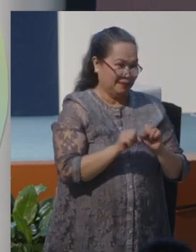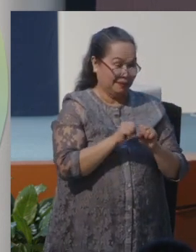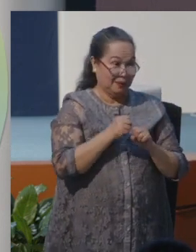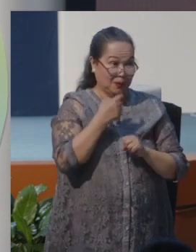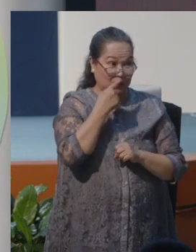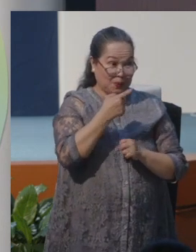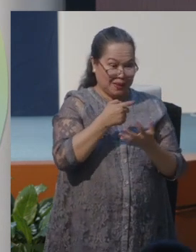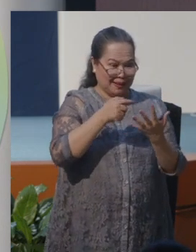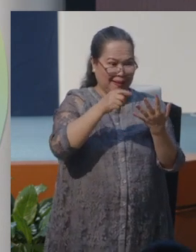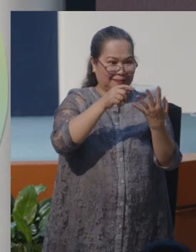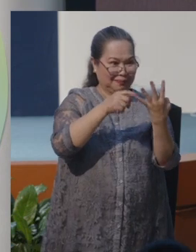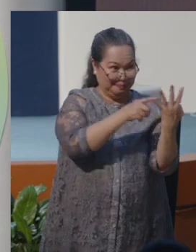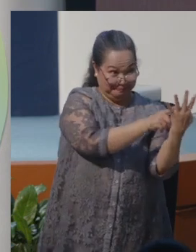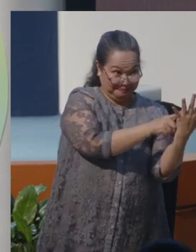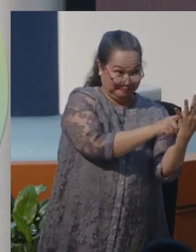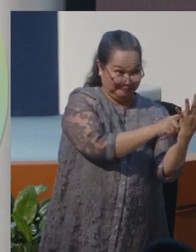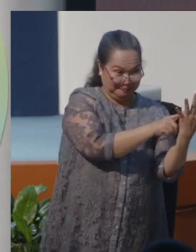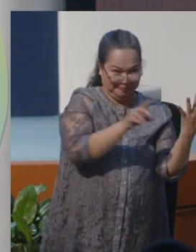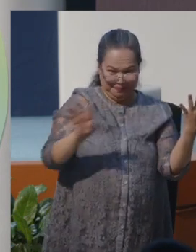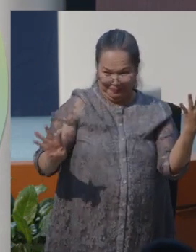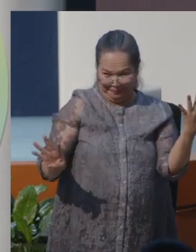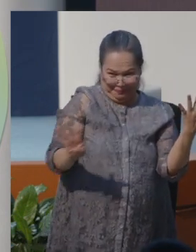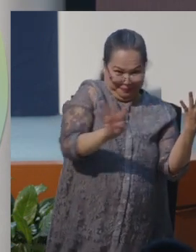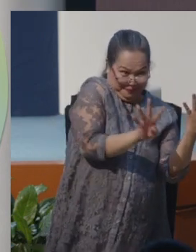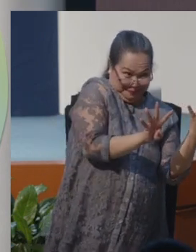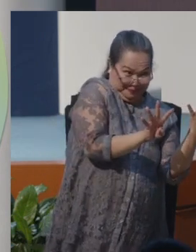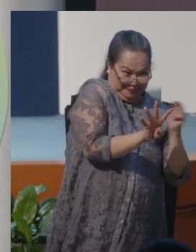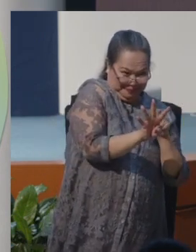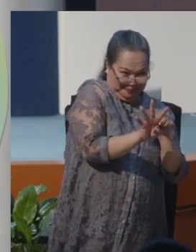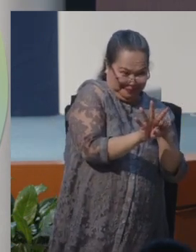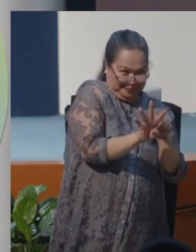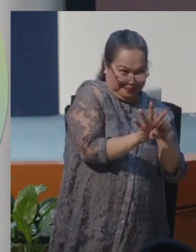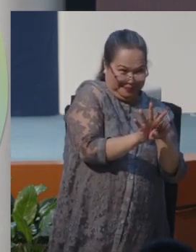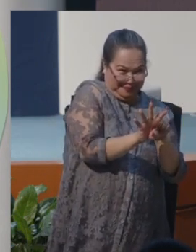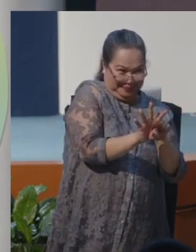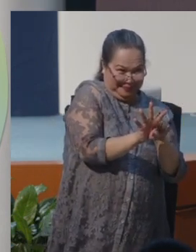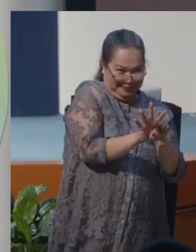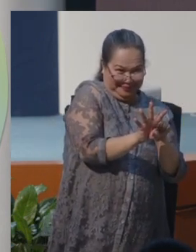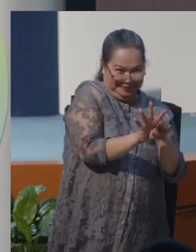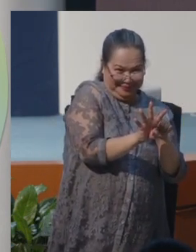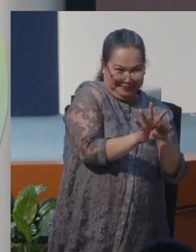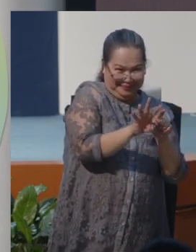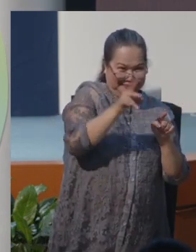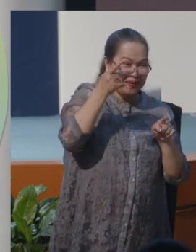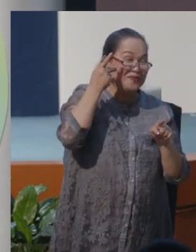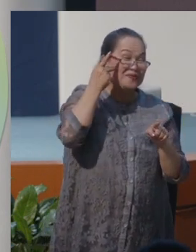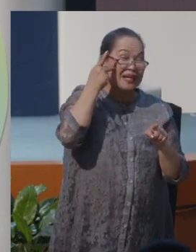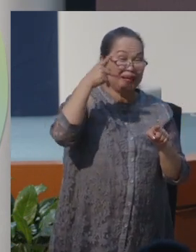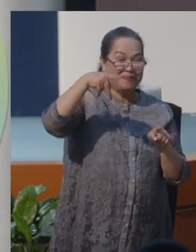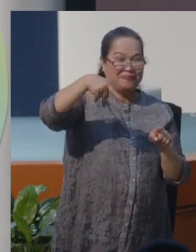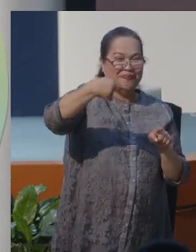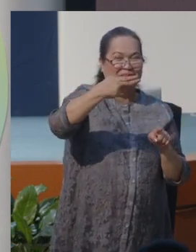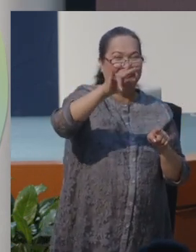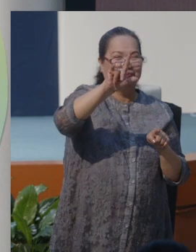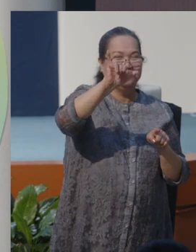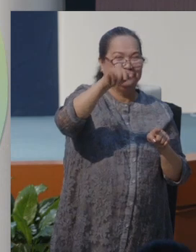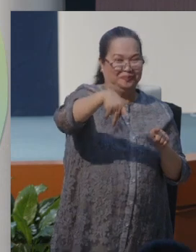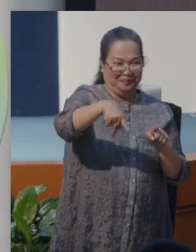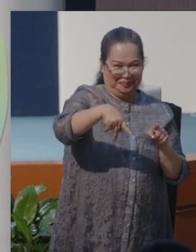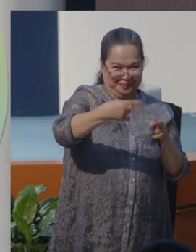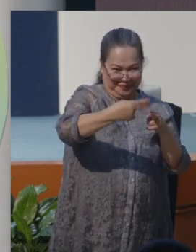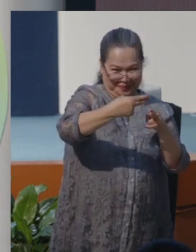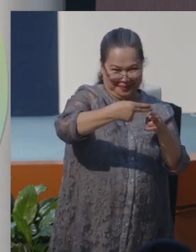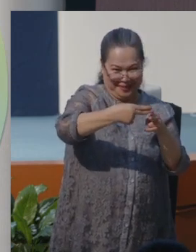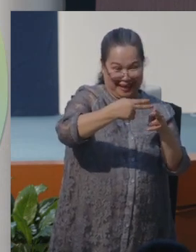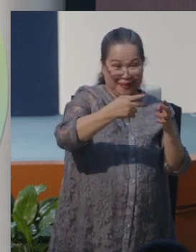Philip. Hindi yung aming corgi ha. Meron kaming corgi na aso na ang pangalan Philip. Sikat na yung Philip na